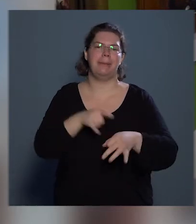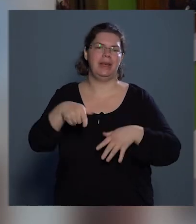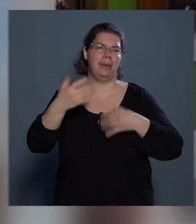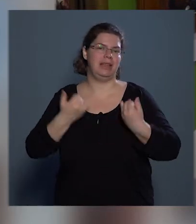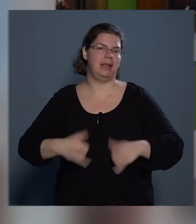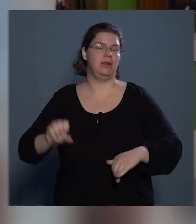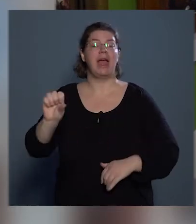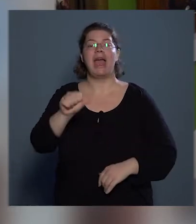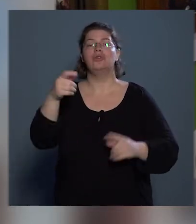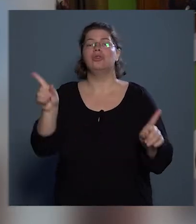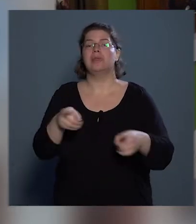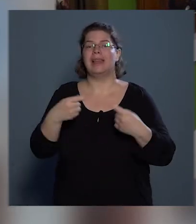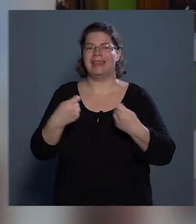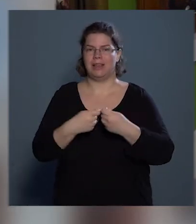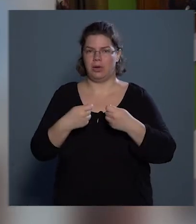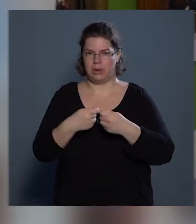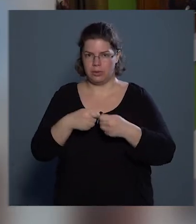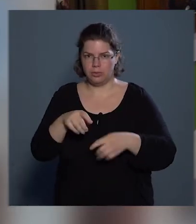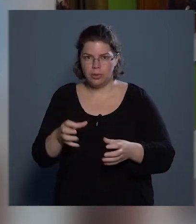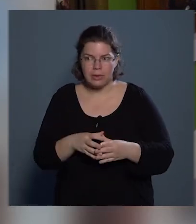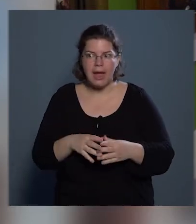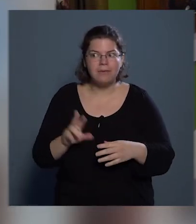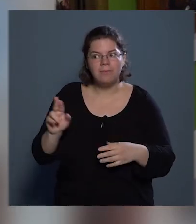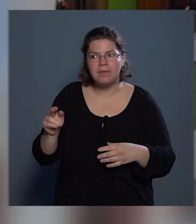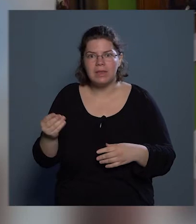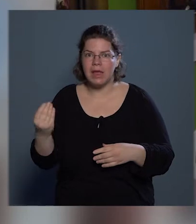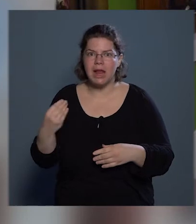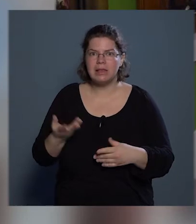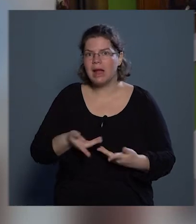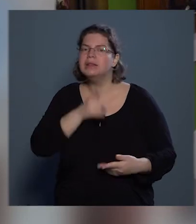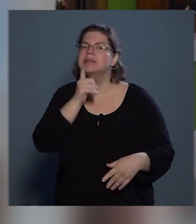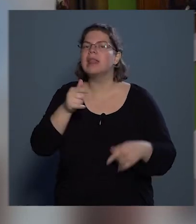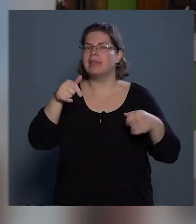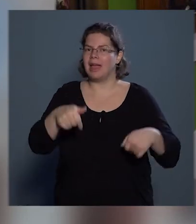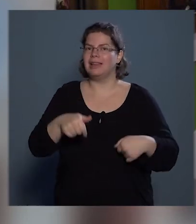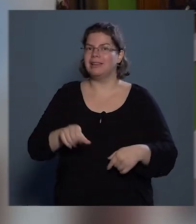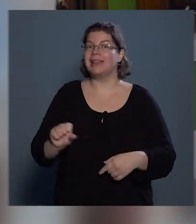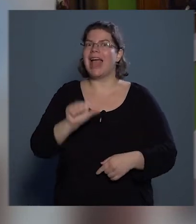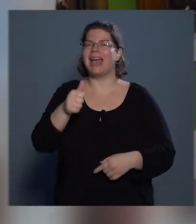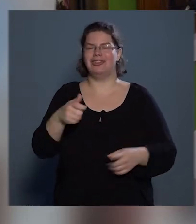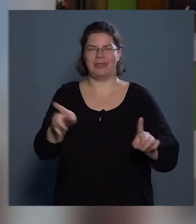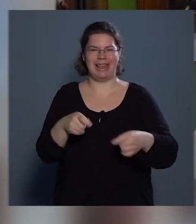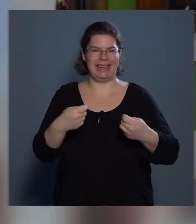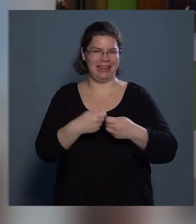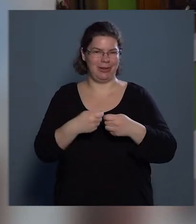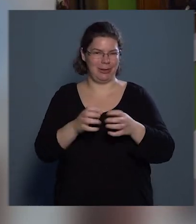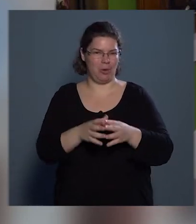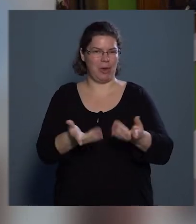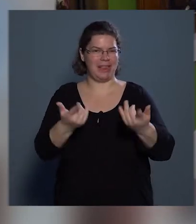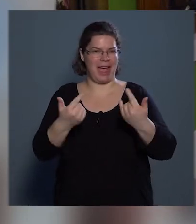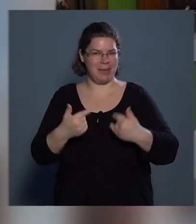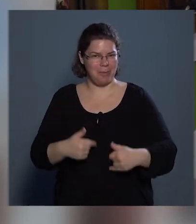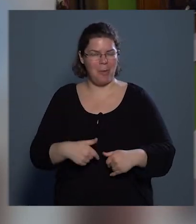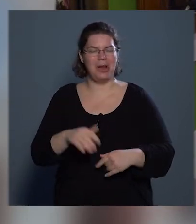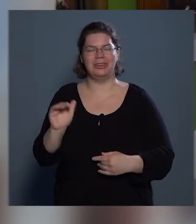osztályt. Visszajelzés jött, úgyhogy lesznek itt az első zenei osztályból is tanítványok. És János hívott oda